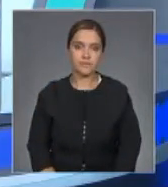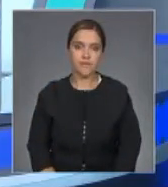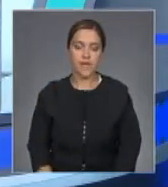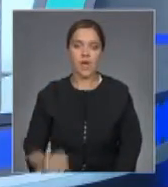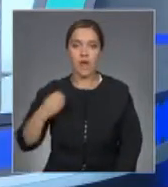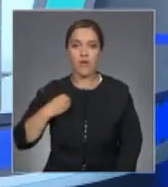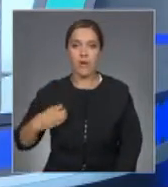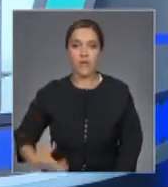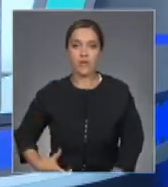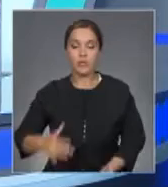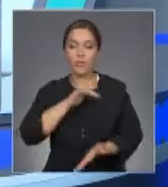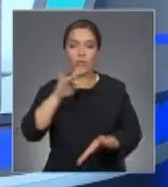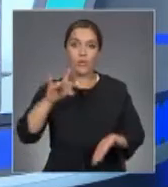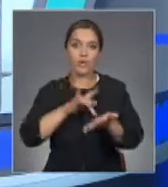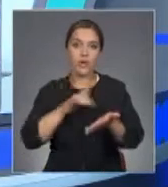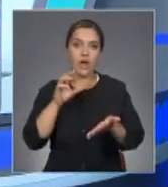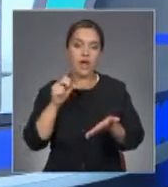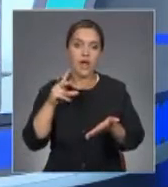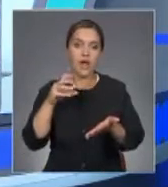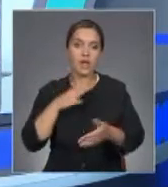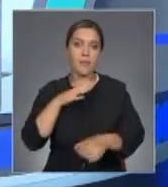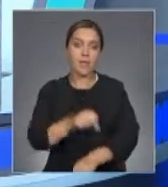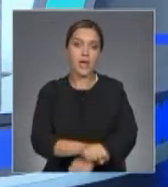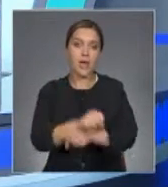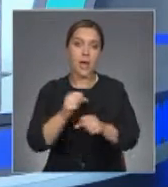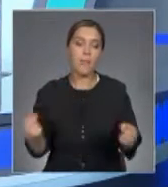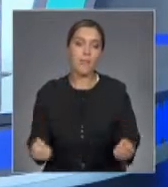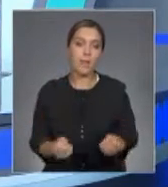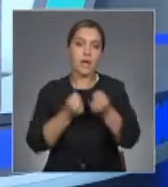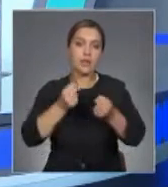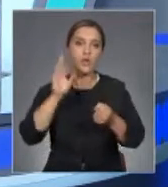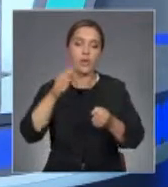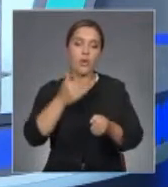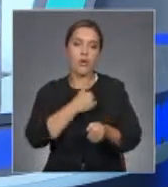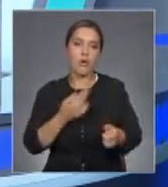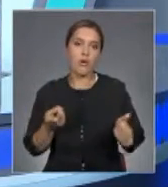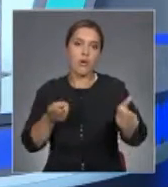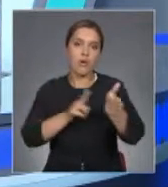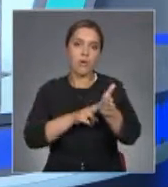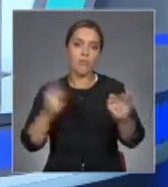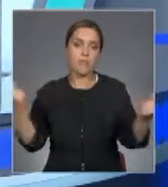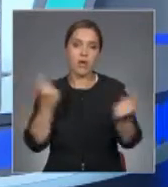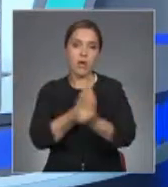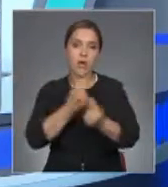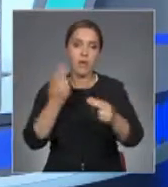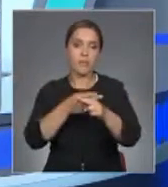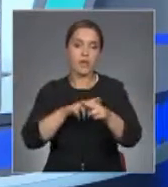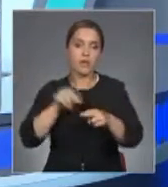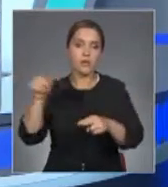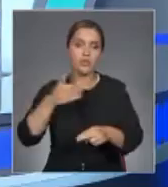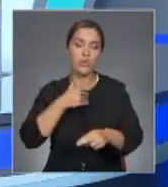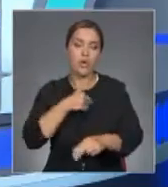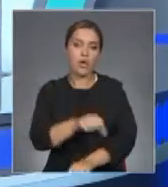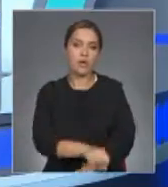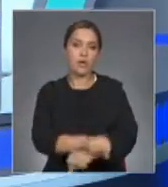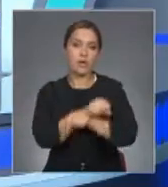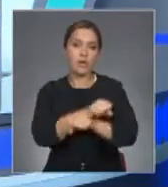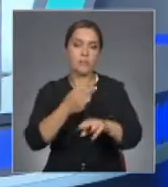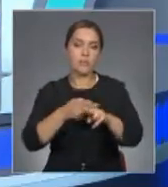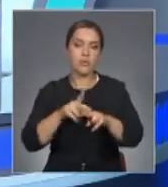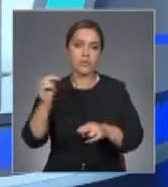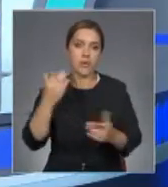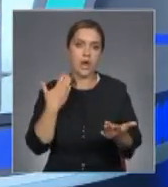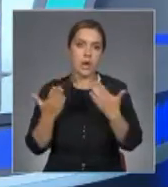А во французском городе Кале прошла демонстрация в поддержку мигрантов. Участники шествия протестовали против негуманного обращения